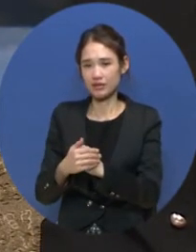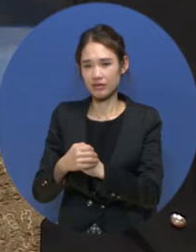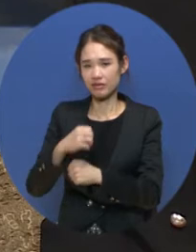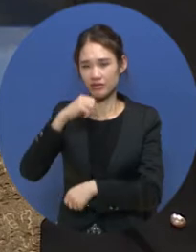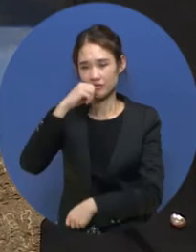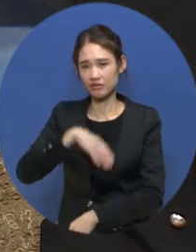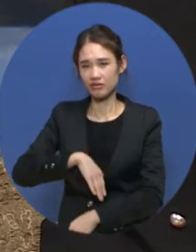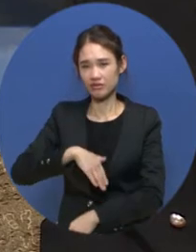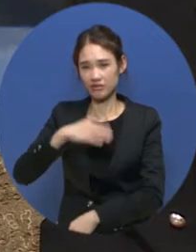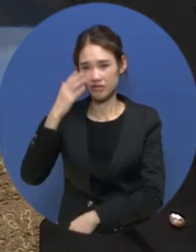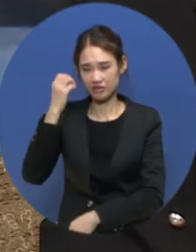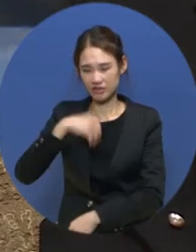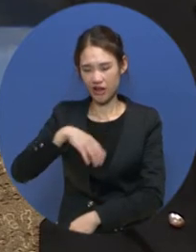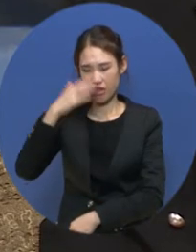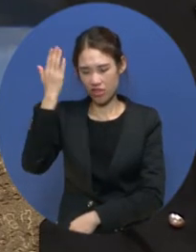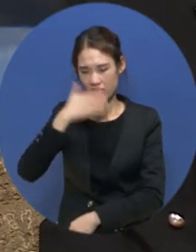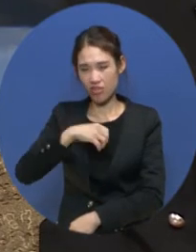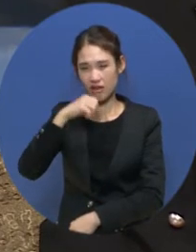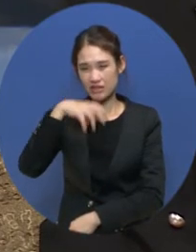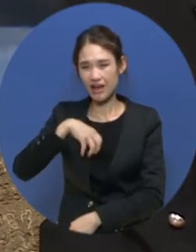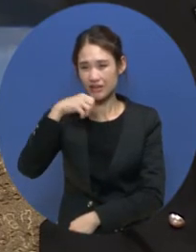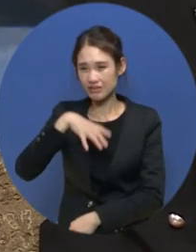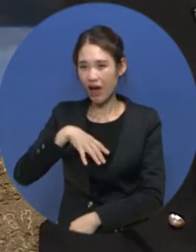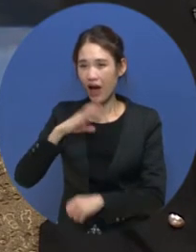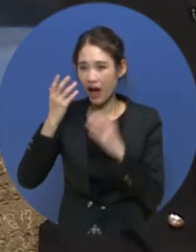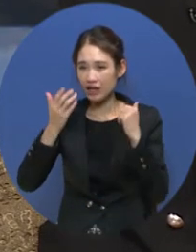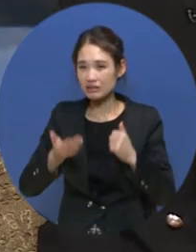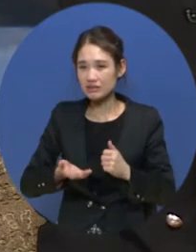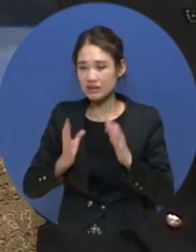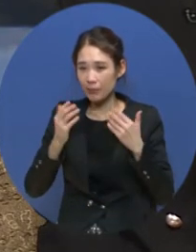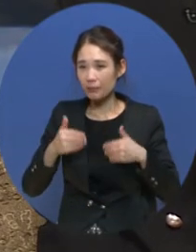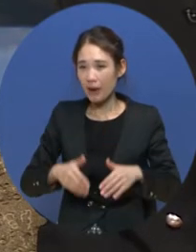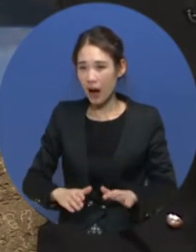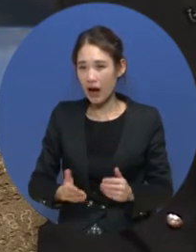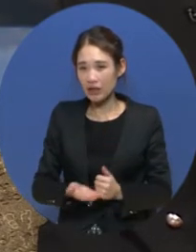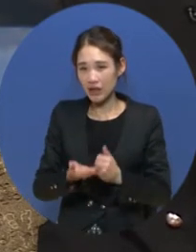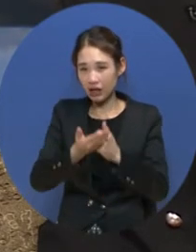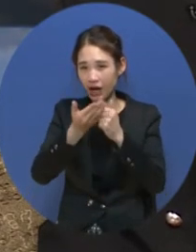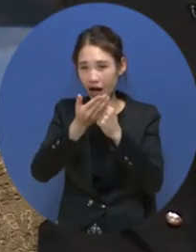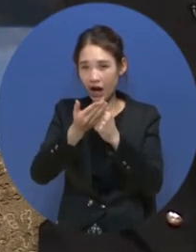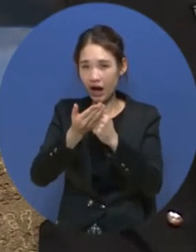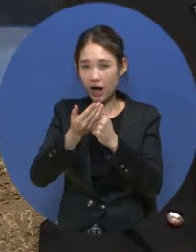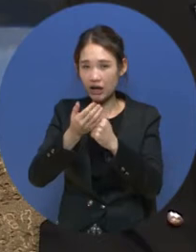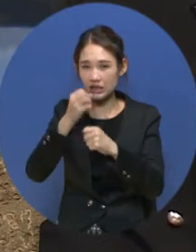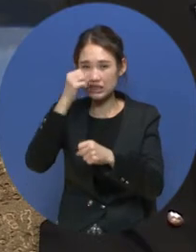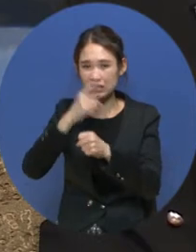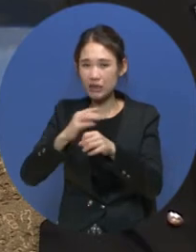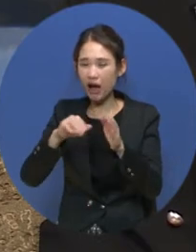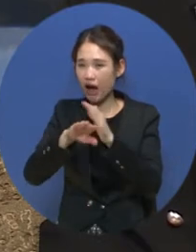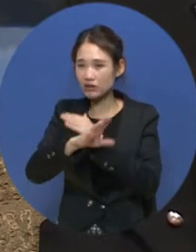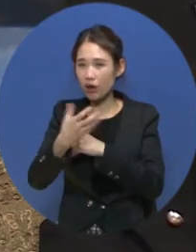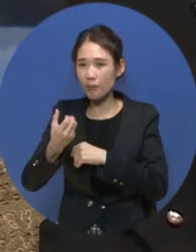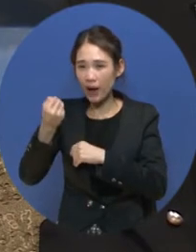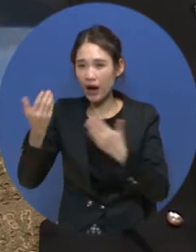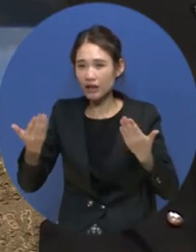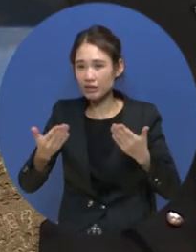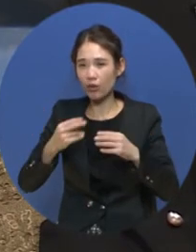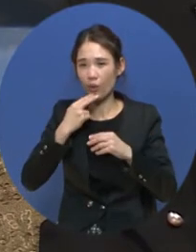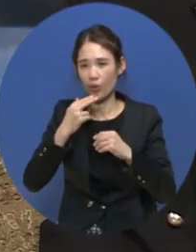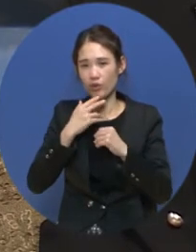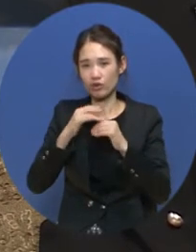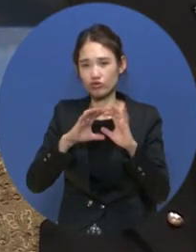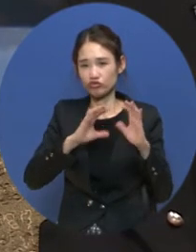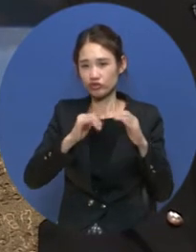이제 그 단순히 아이를 낳고 기르는 게 이미 가정의 일은 아닌 것 같아요. 네. 국가와 사회의